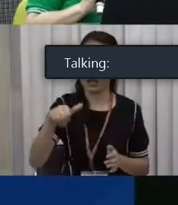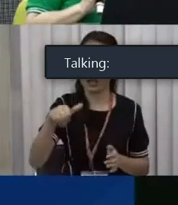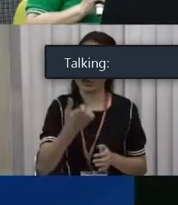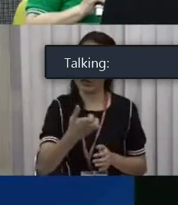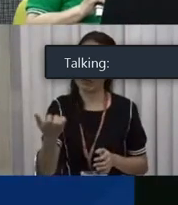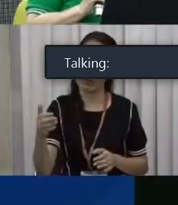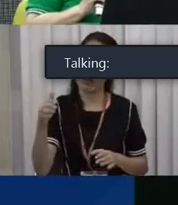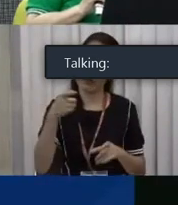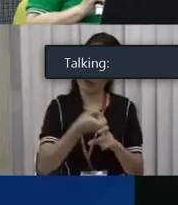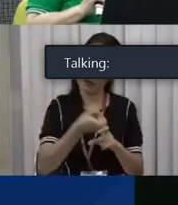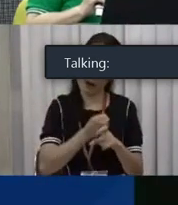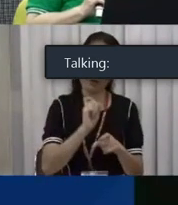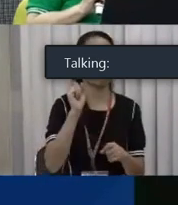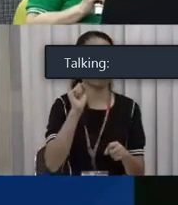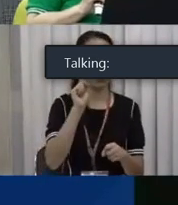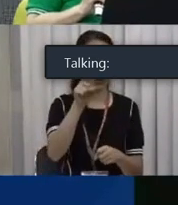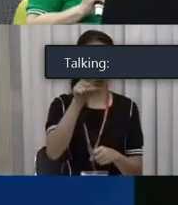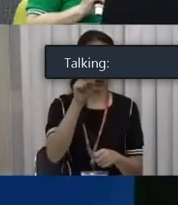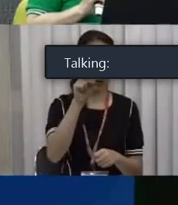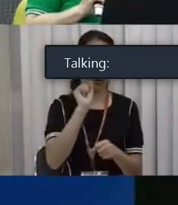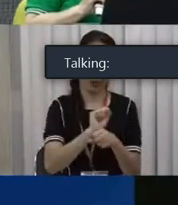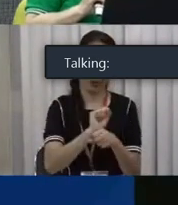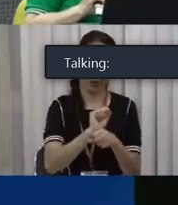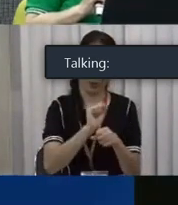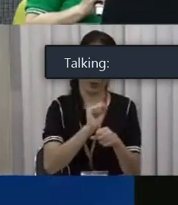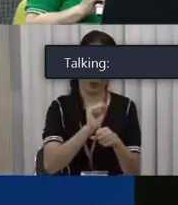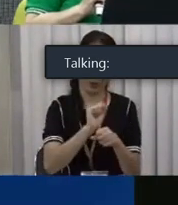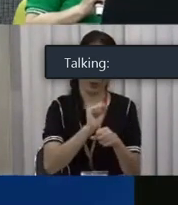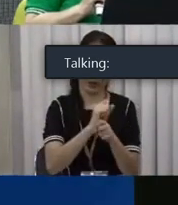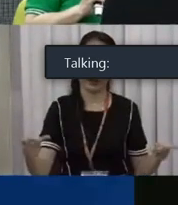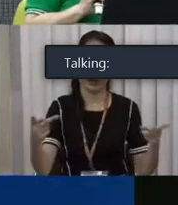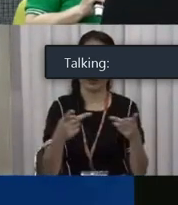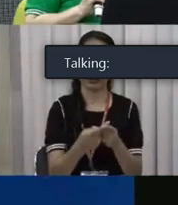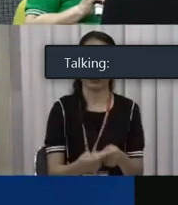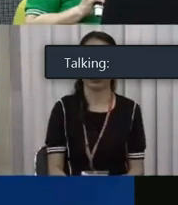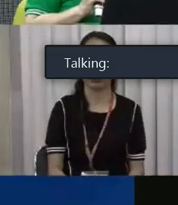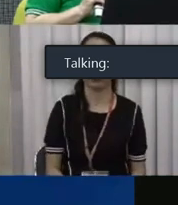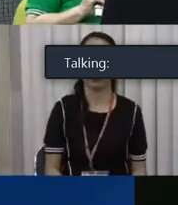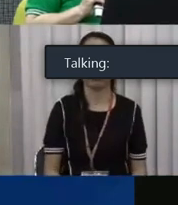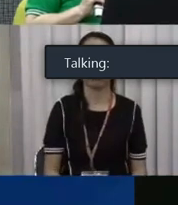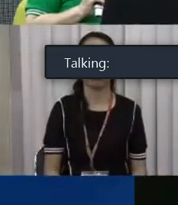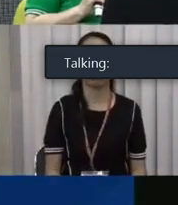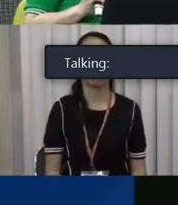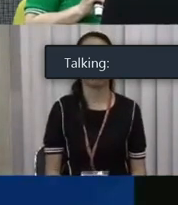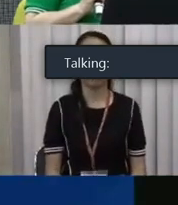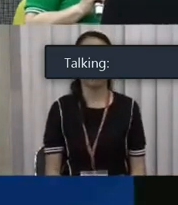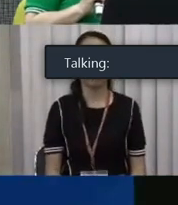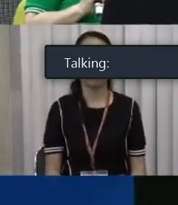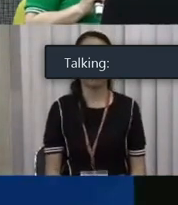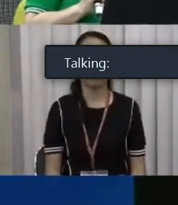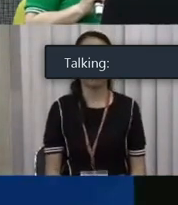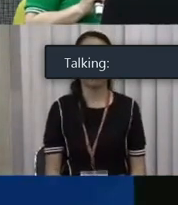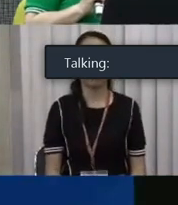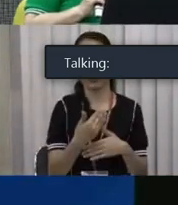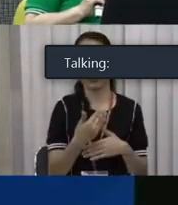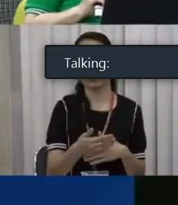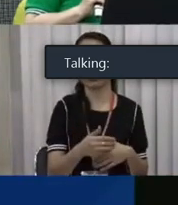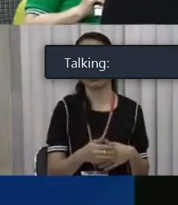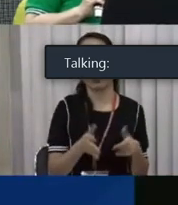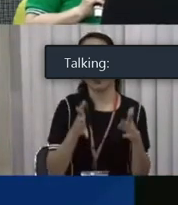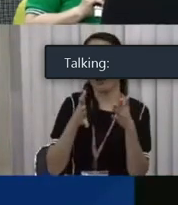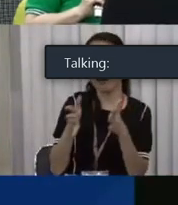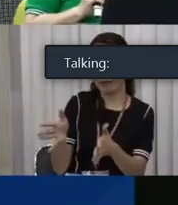atong opisina. Avoid wastages and contribute to productivity. Like for example, waste of